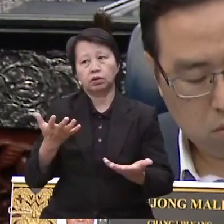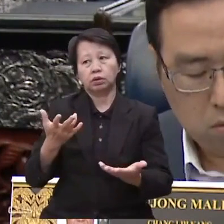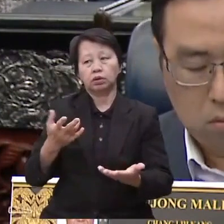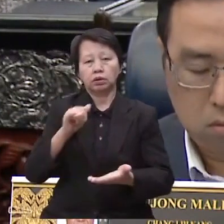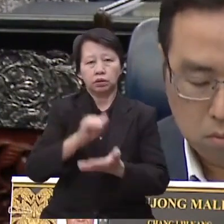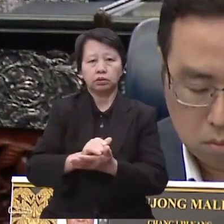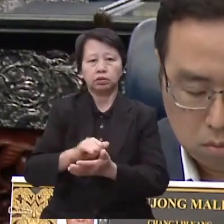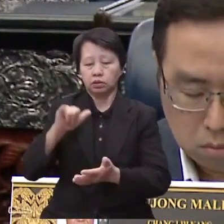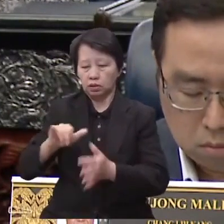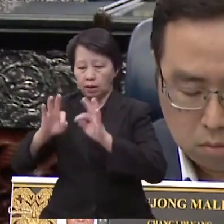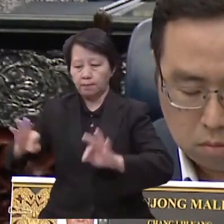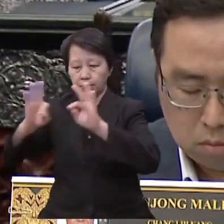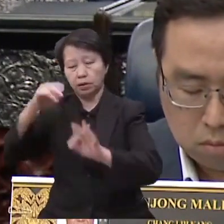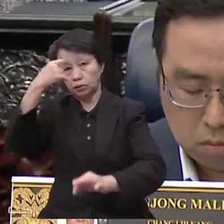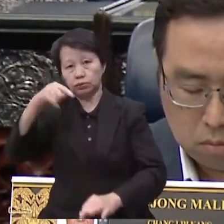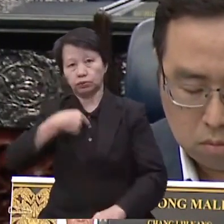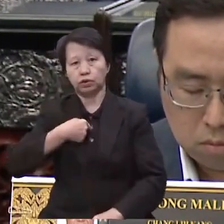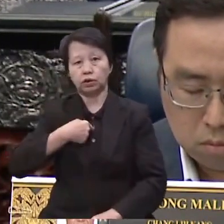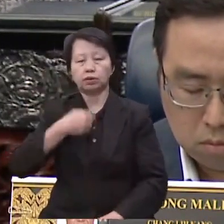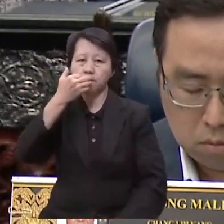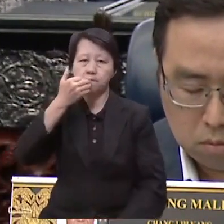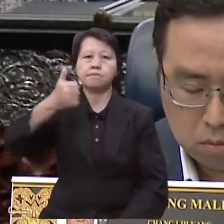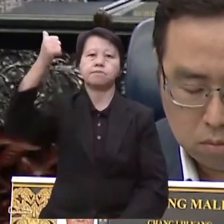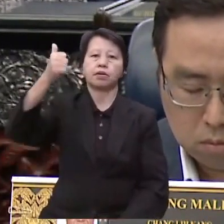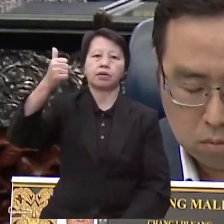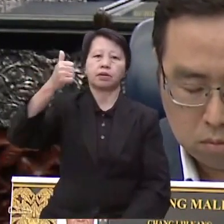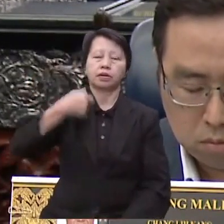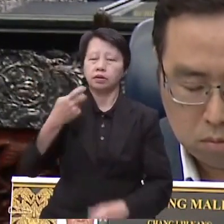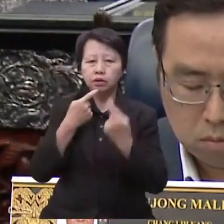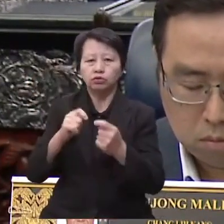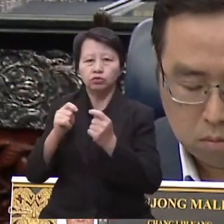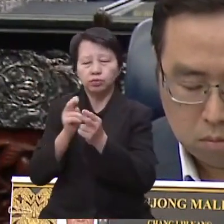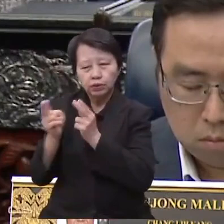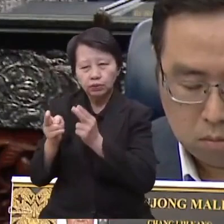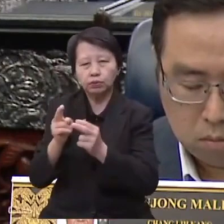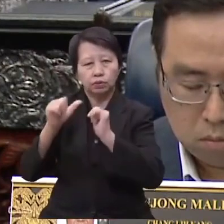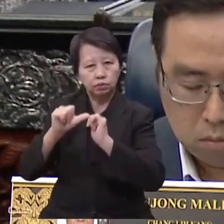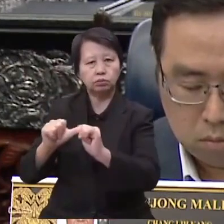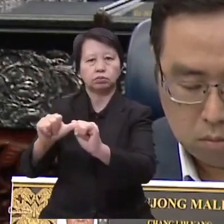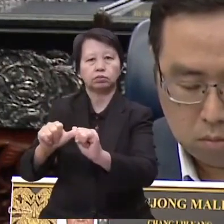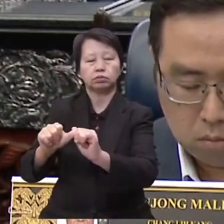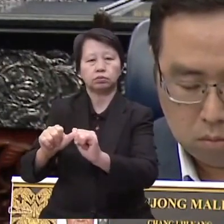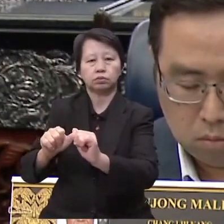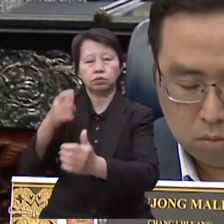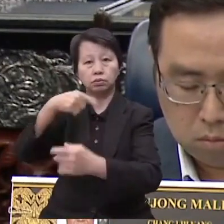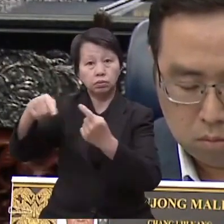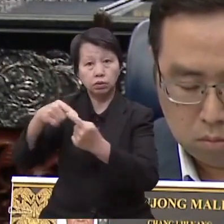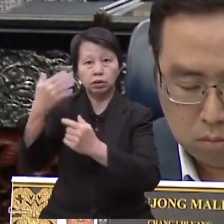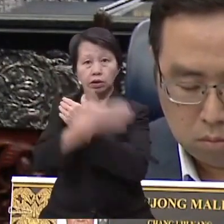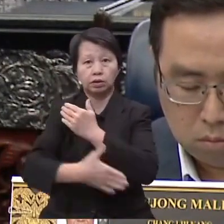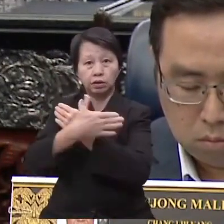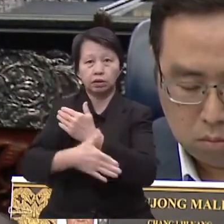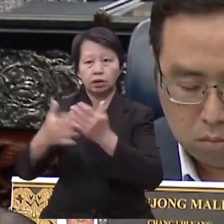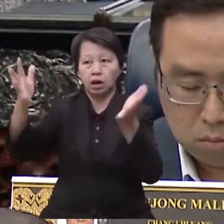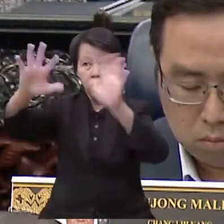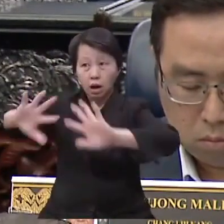perkara penting ya Bagi saya ialah yang terbaik ya yang kita Cuba usahakan ialah menerusi apabila negara-negara